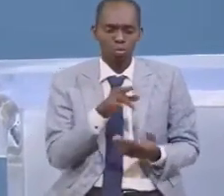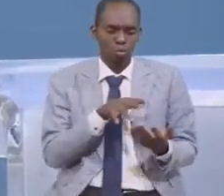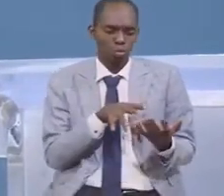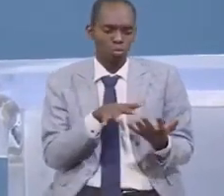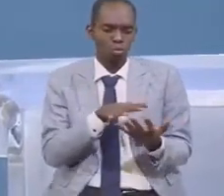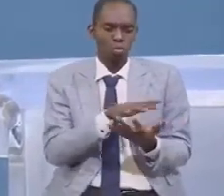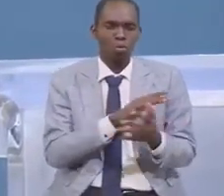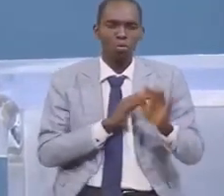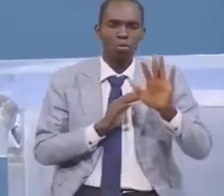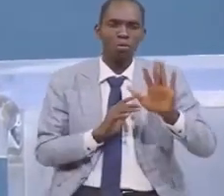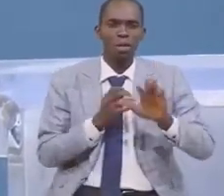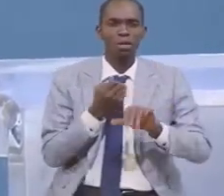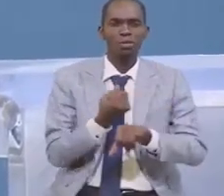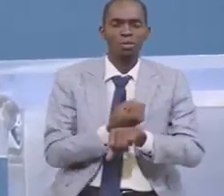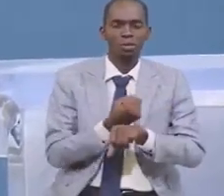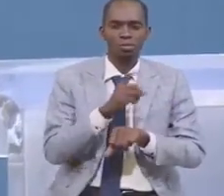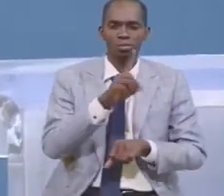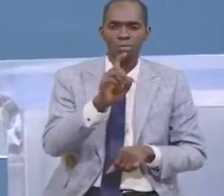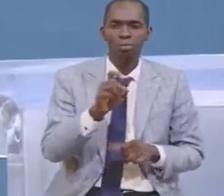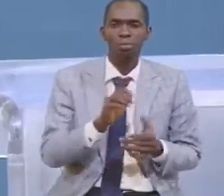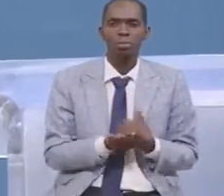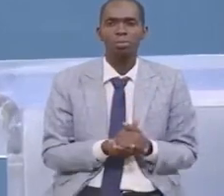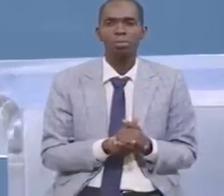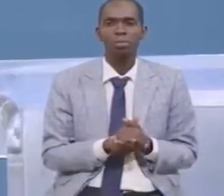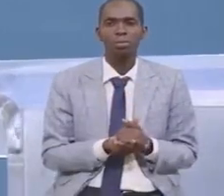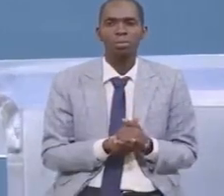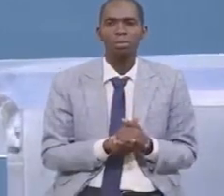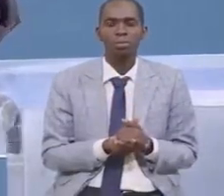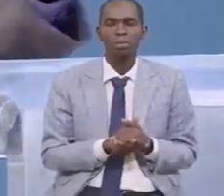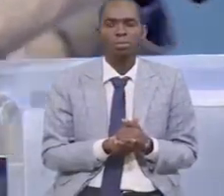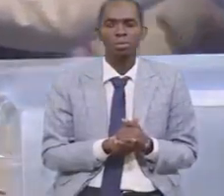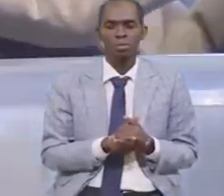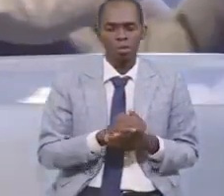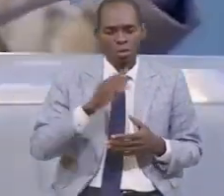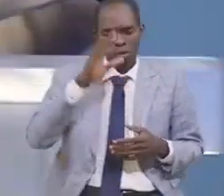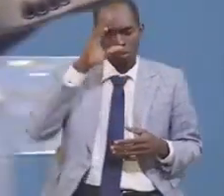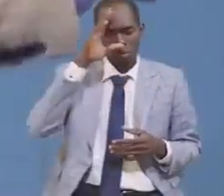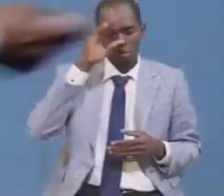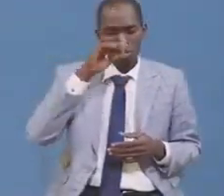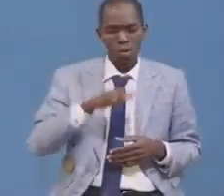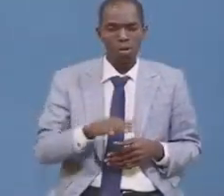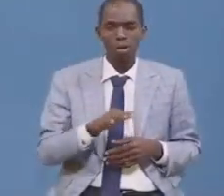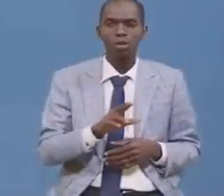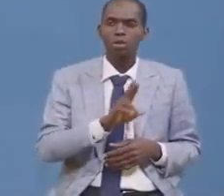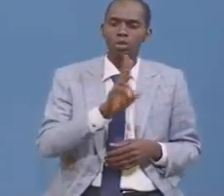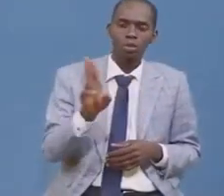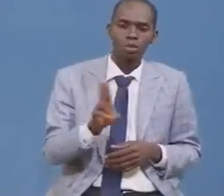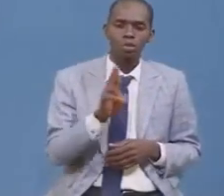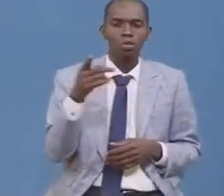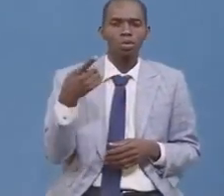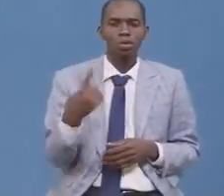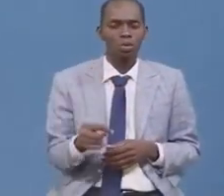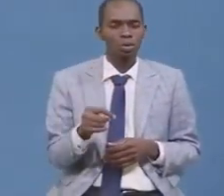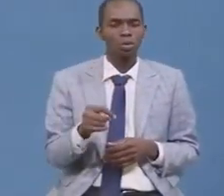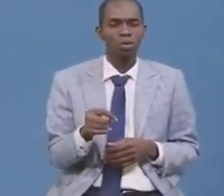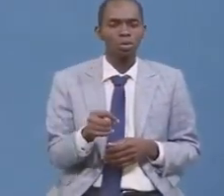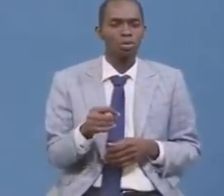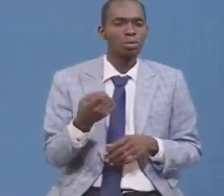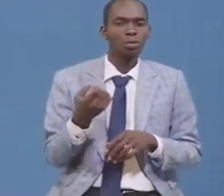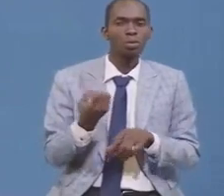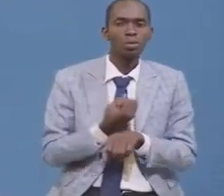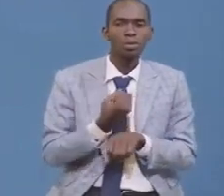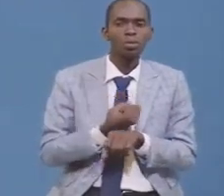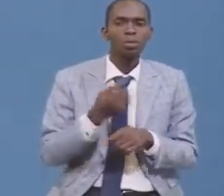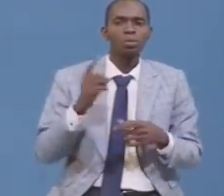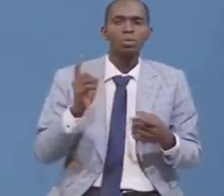ఆ 5 రాళ్ళను ఎలా వినియోగిస్తావు? Boys use the stones to sling for birds. అబ్బాయిలు